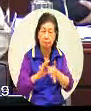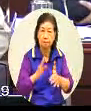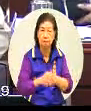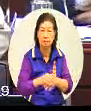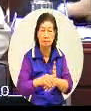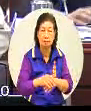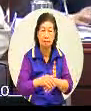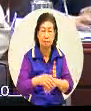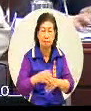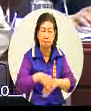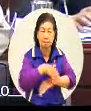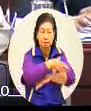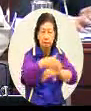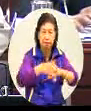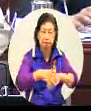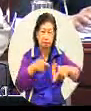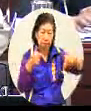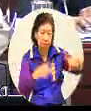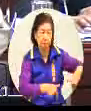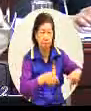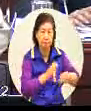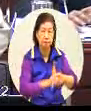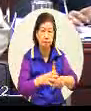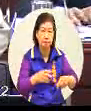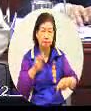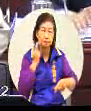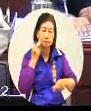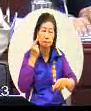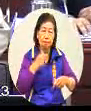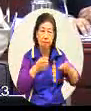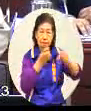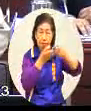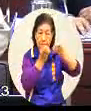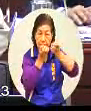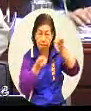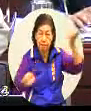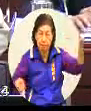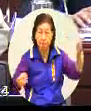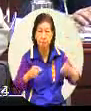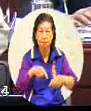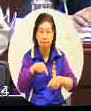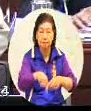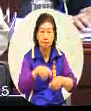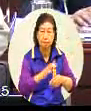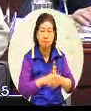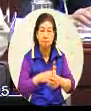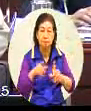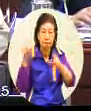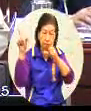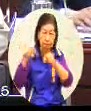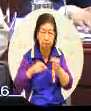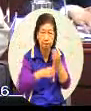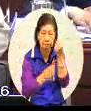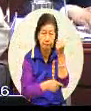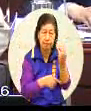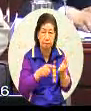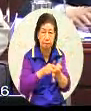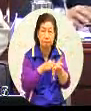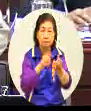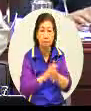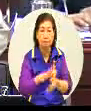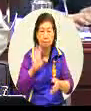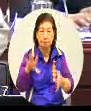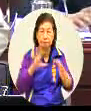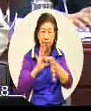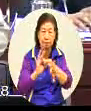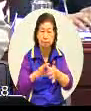铁线的工程，伊依法来申请。啊，申请这个部分，如果中间牵涉到